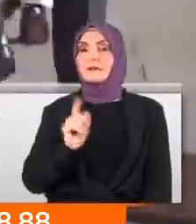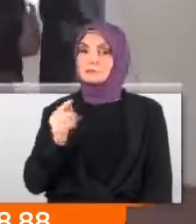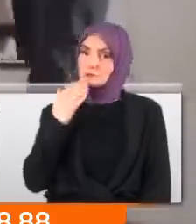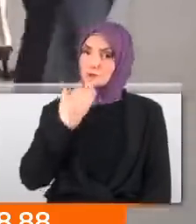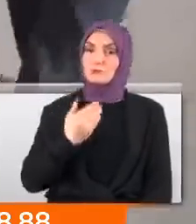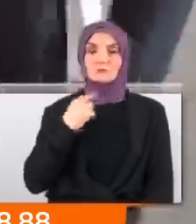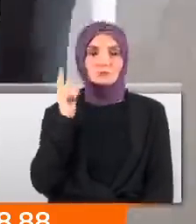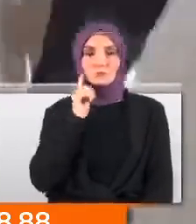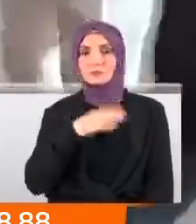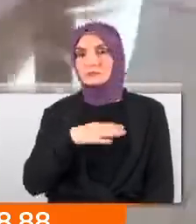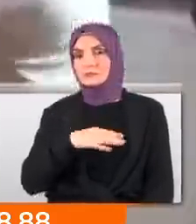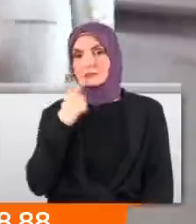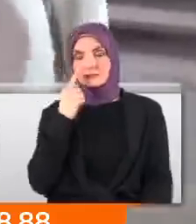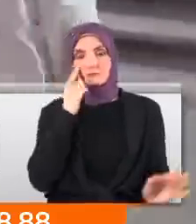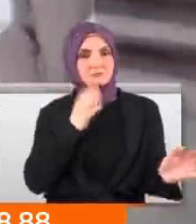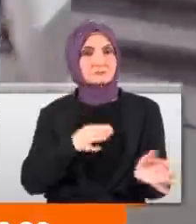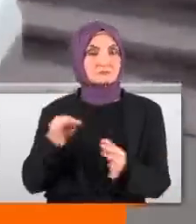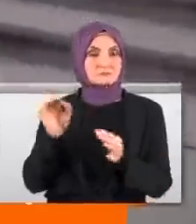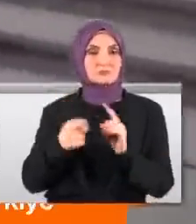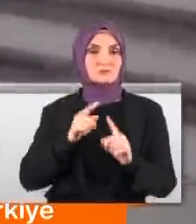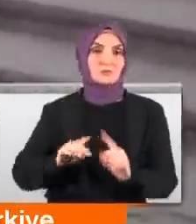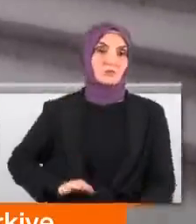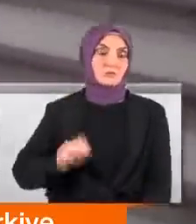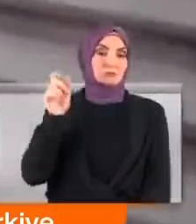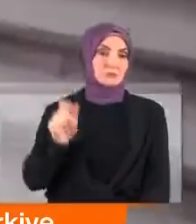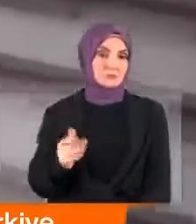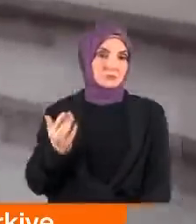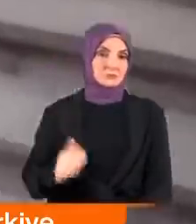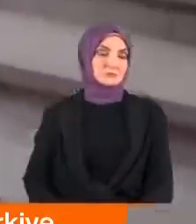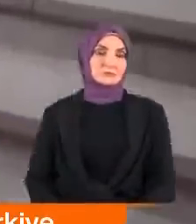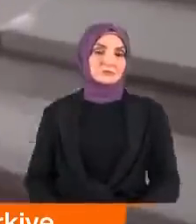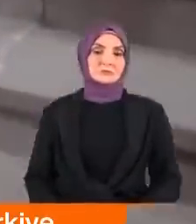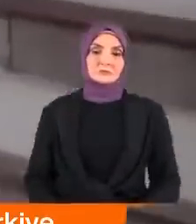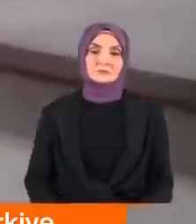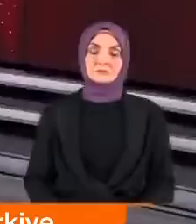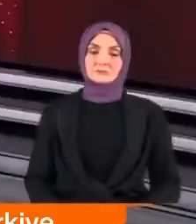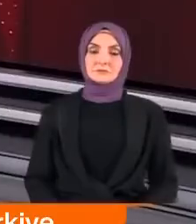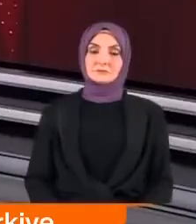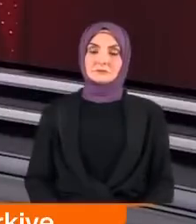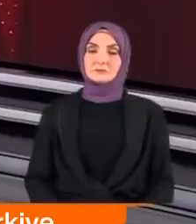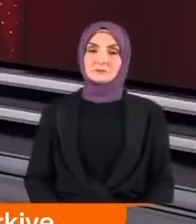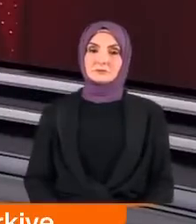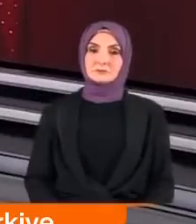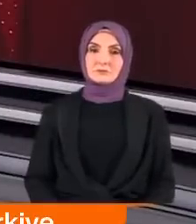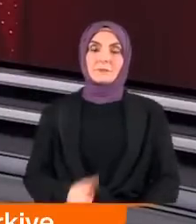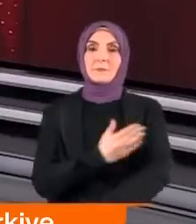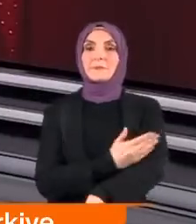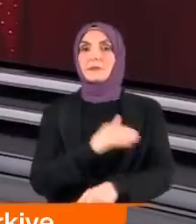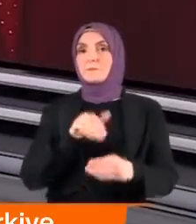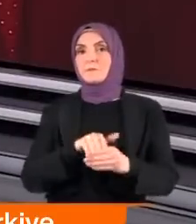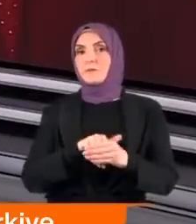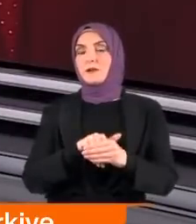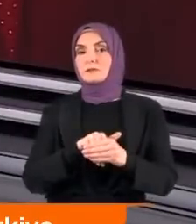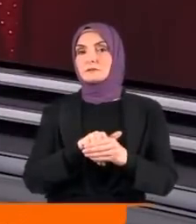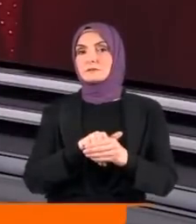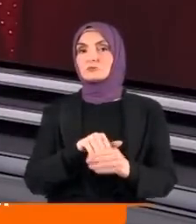HDP'nin yakın markajındaki Kılıçdaroğlu'na çevrildi. Memleket Partisi'nin Cumhurbaşkanı